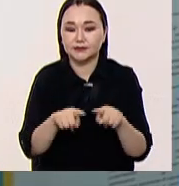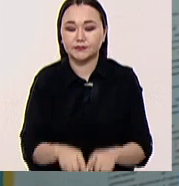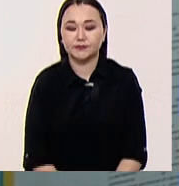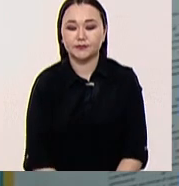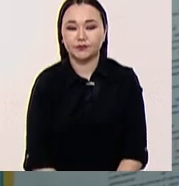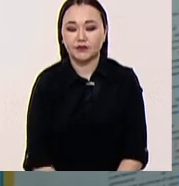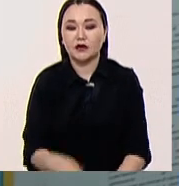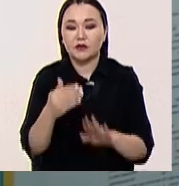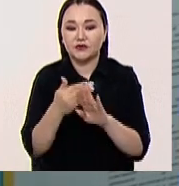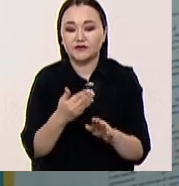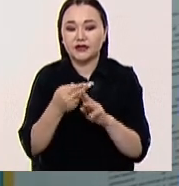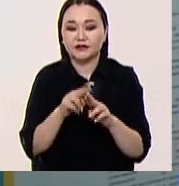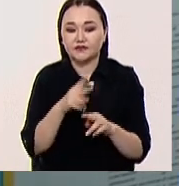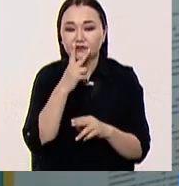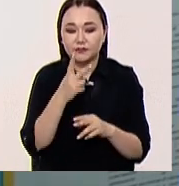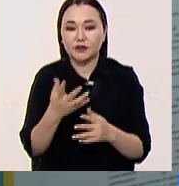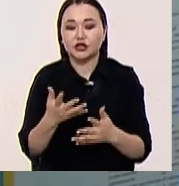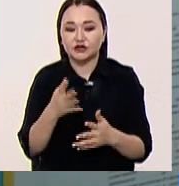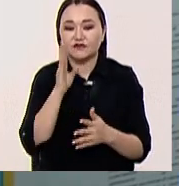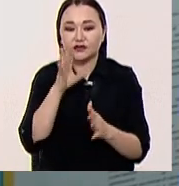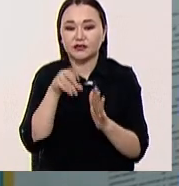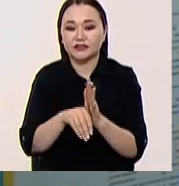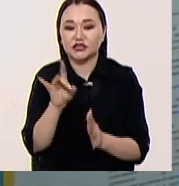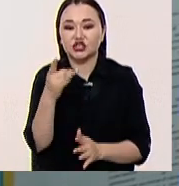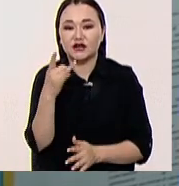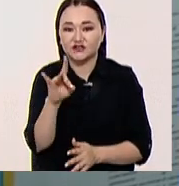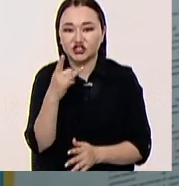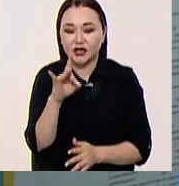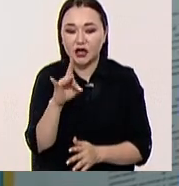предприятий. По предварительным данным, конечно, мы видим, что в воде присутствует ржавчина.